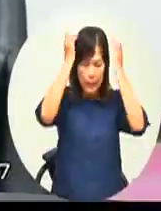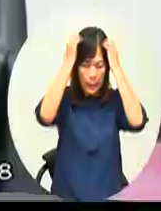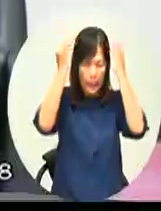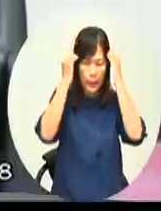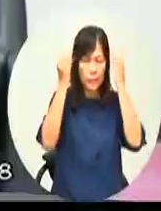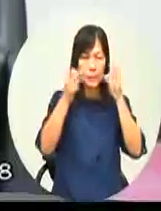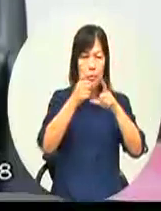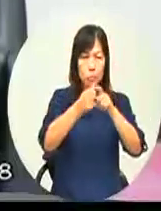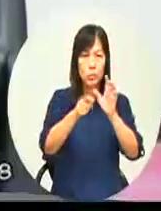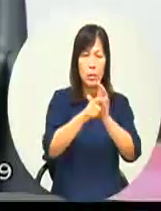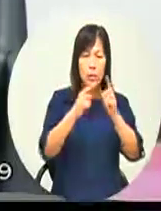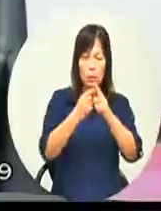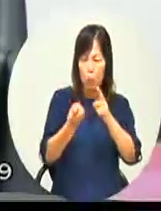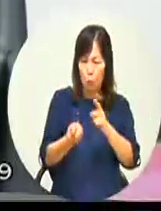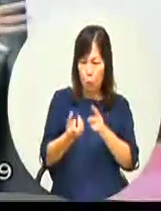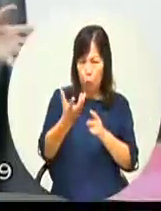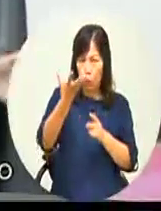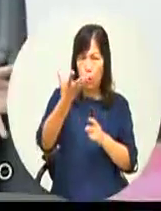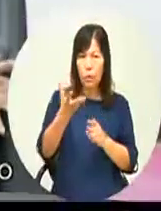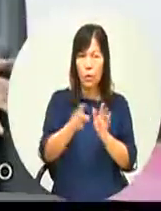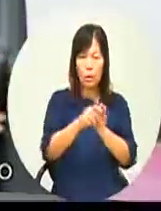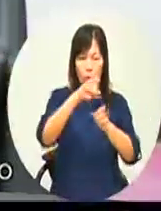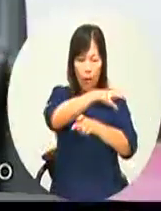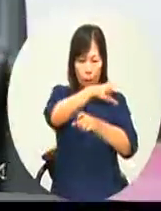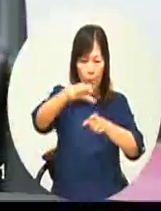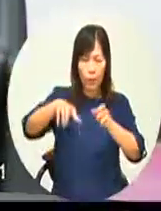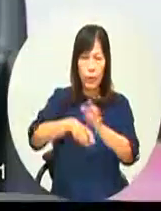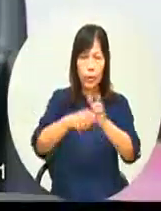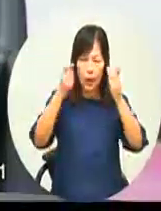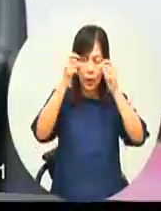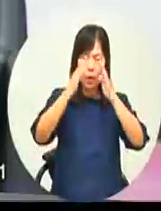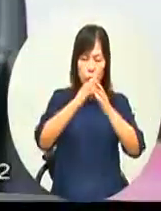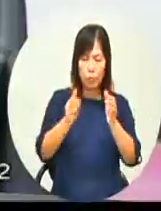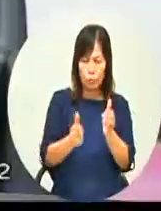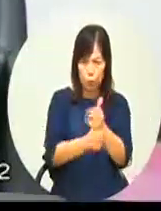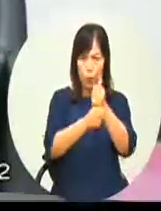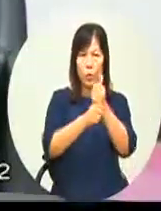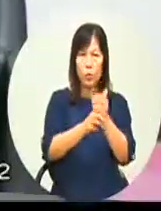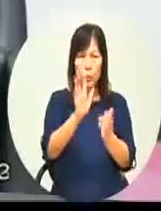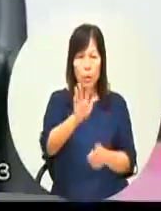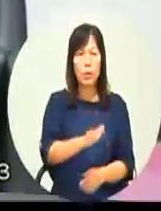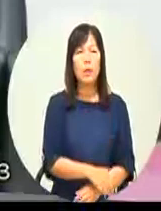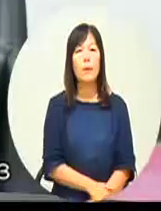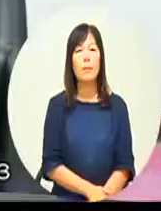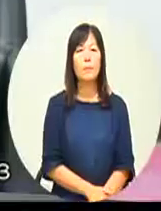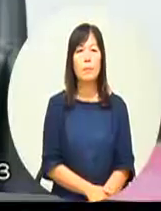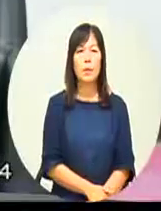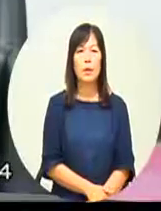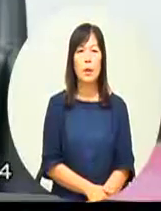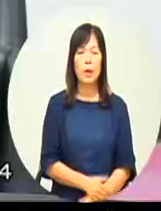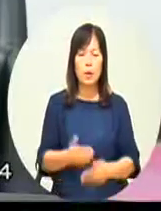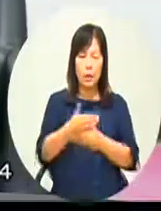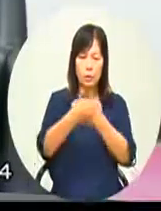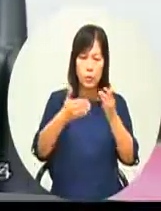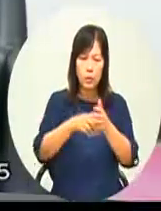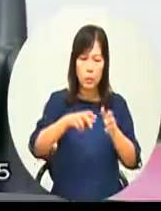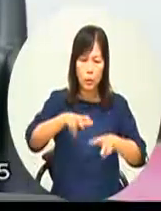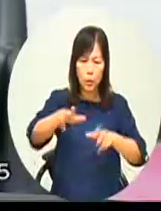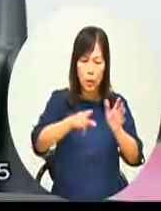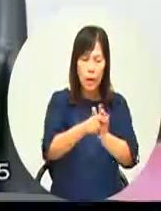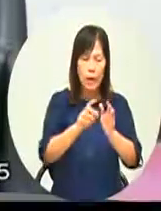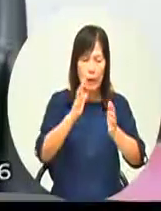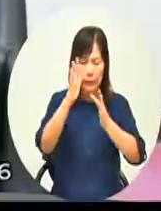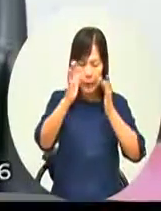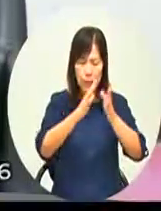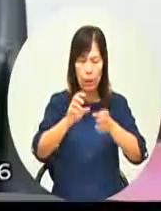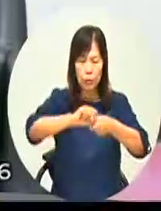个人口增加，然后周边也算是我们高雄市的中心点，交通到哪里我们的繁荣就到哪里。